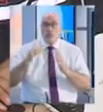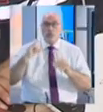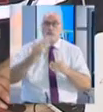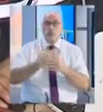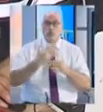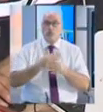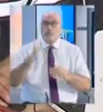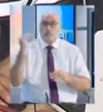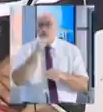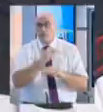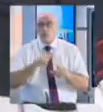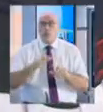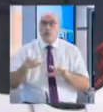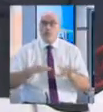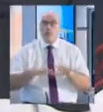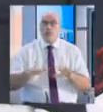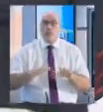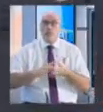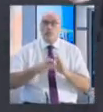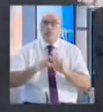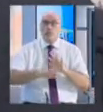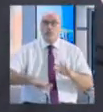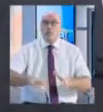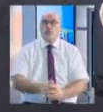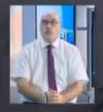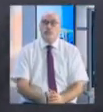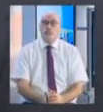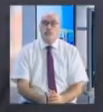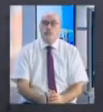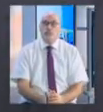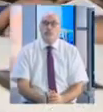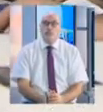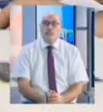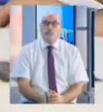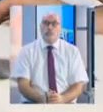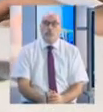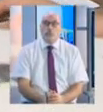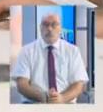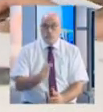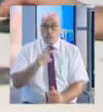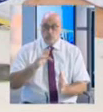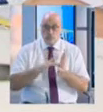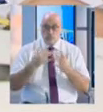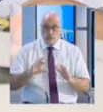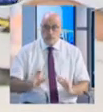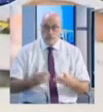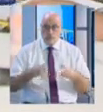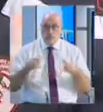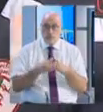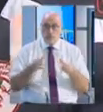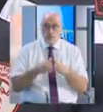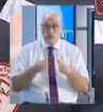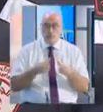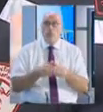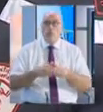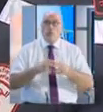بالعتاد والتعداد المناسب لكل منطقة. تم تنصيب مركز قيادة عملي على مستوى ولاية الطارف.